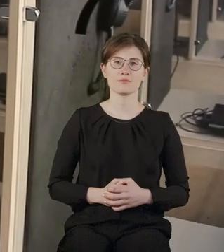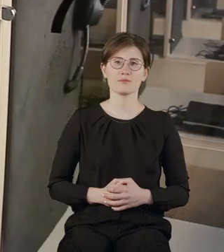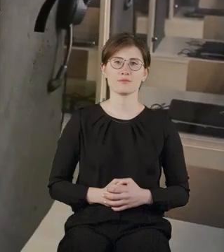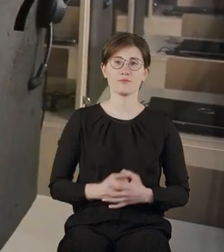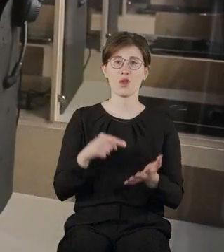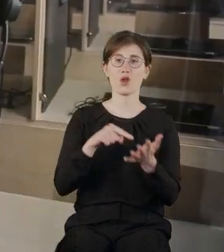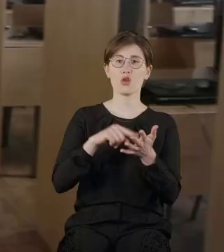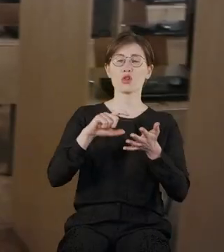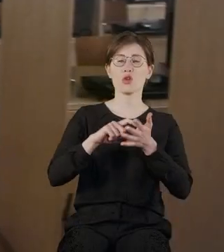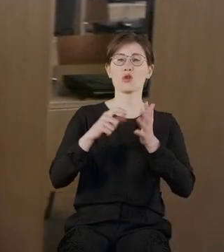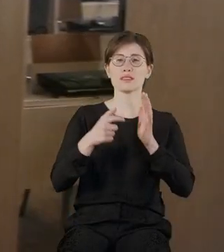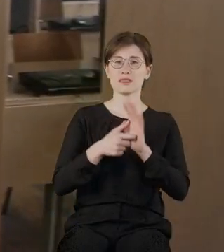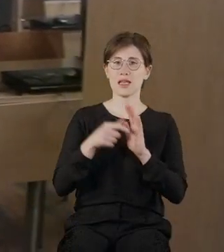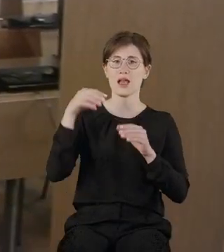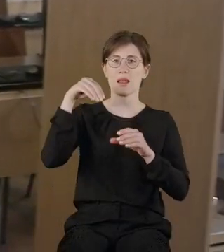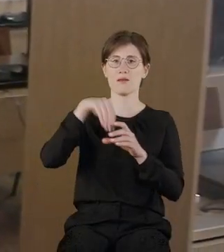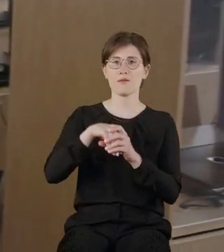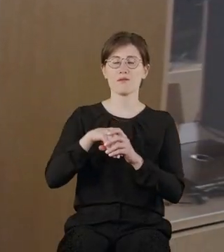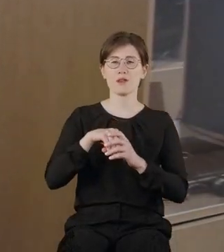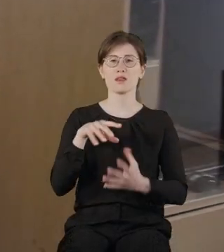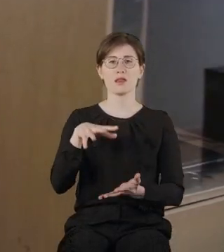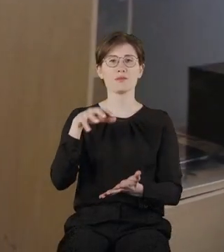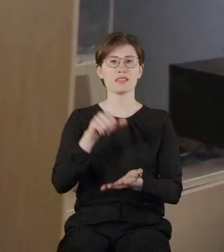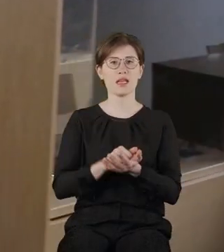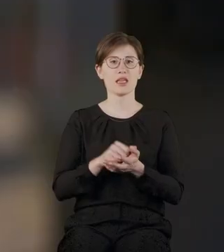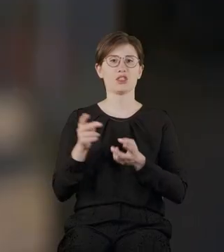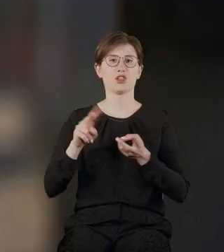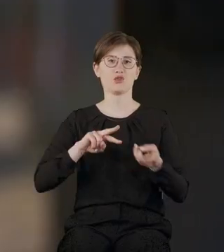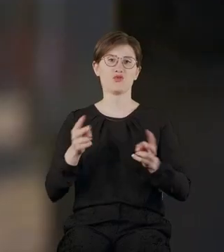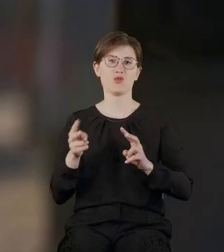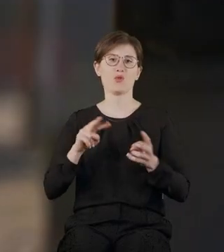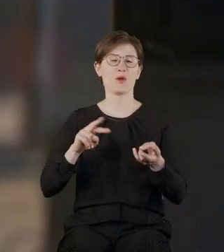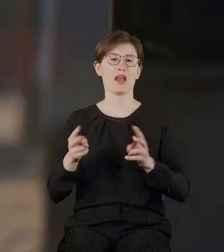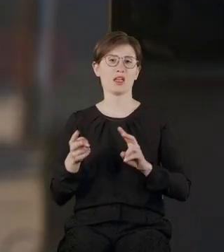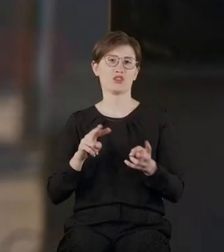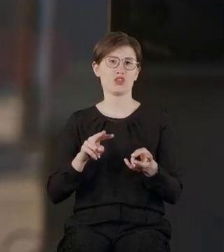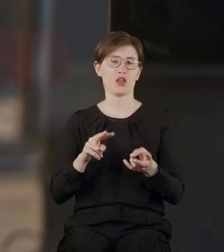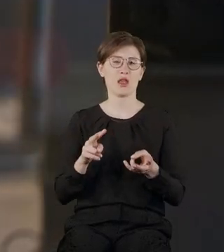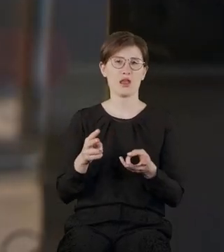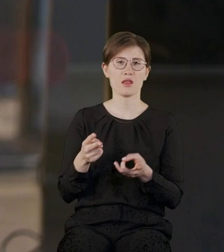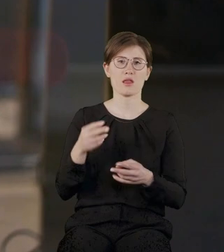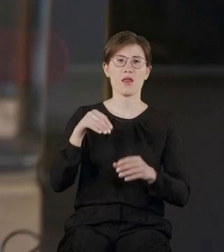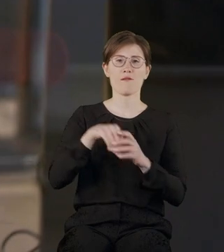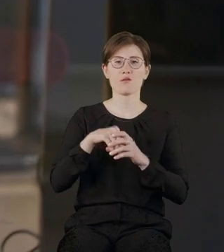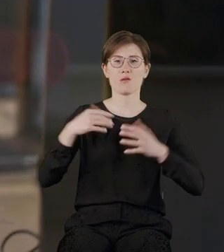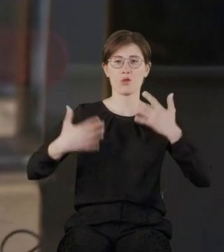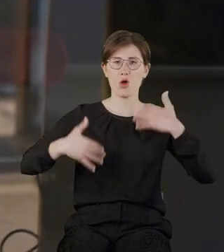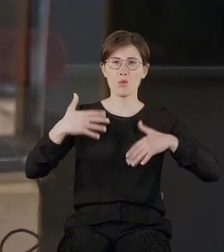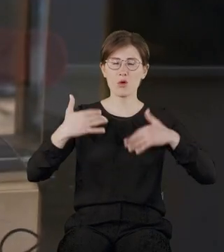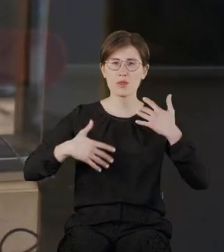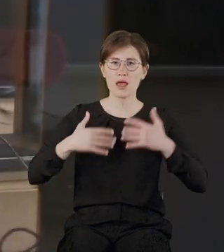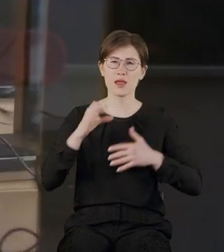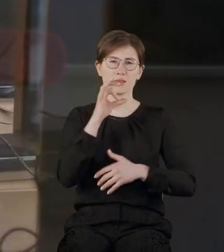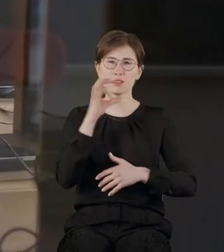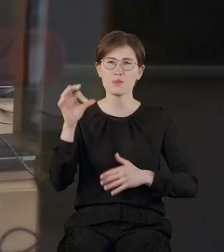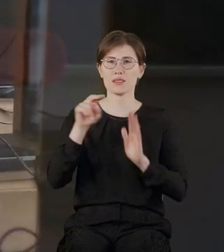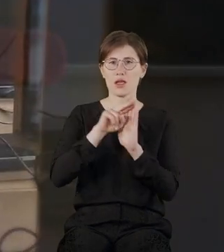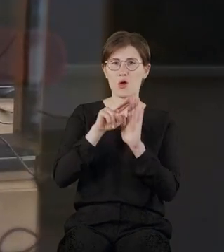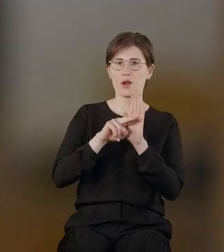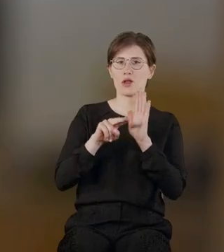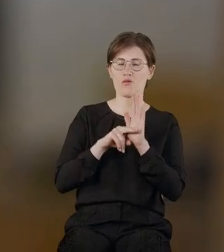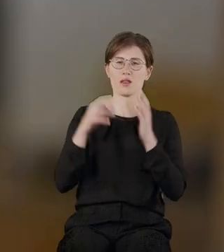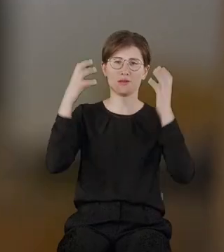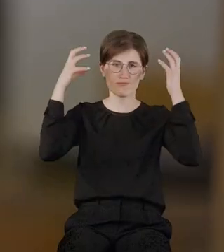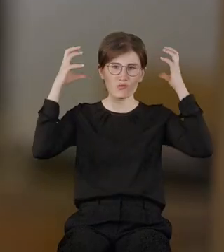To z kolei sala, w której odbywają się zajęcia z tłumaczenia konsekutywnego. Wyposażona jest w komputery ze specjalnym oprogramowaniem